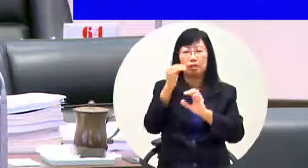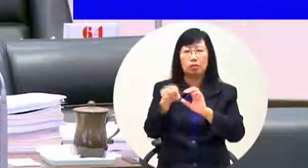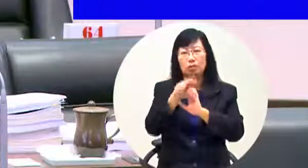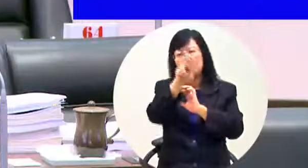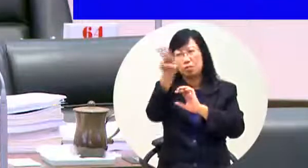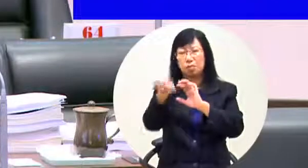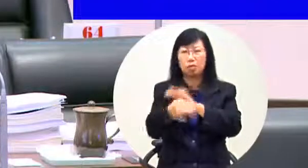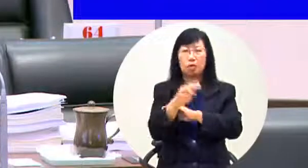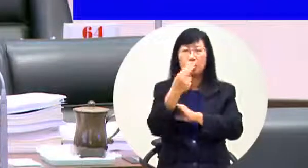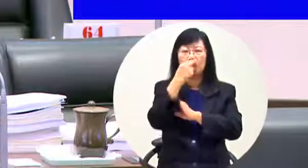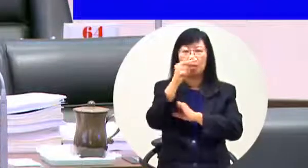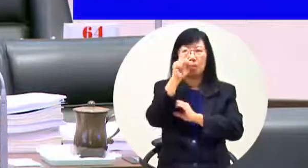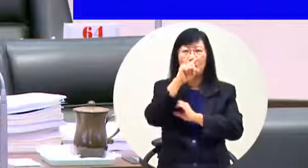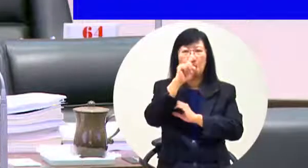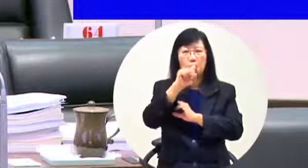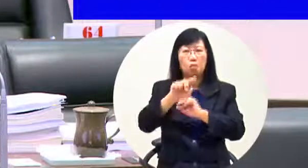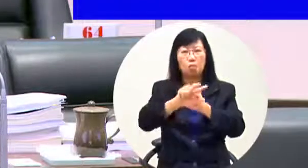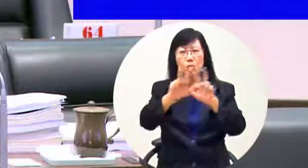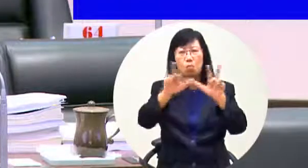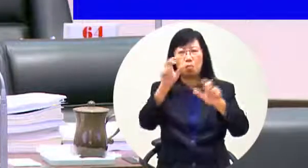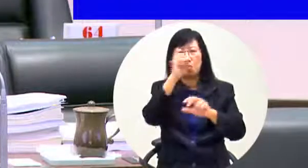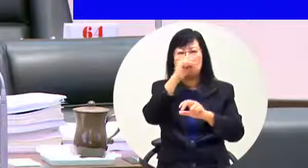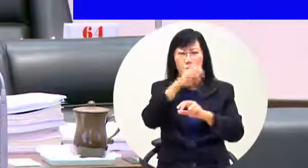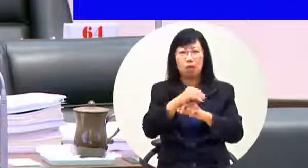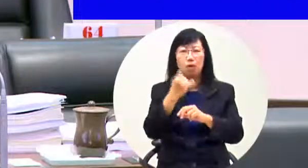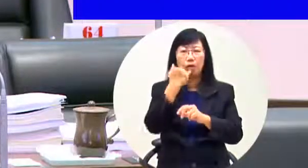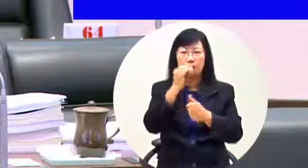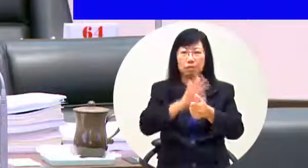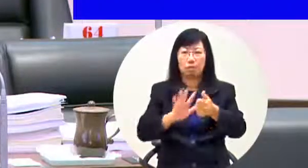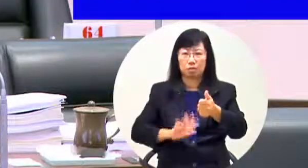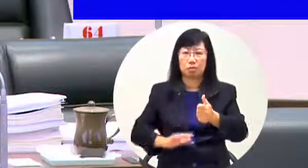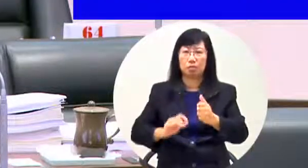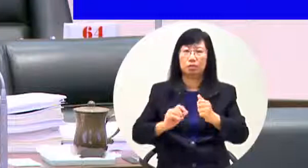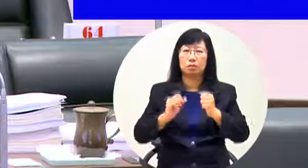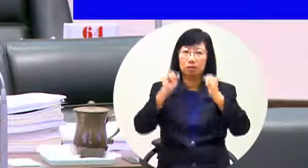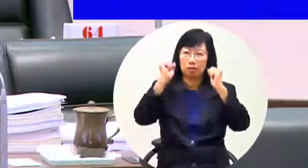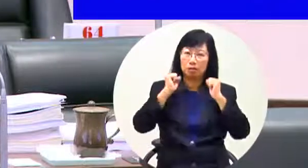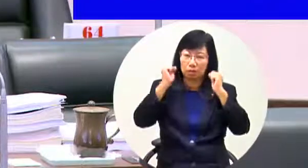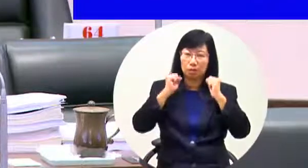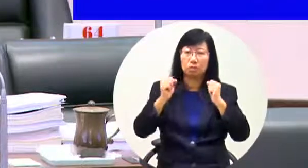动，影响体能各方面。所以我想拜托